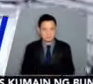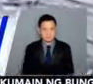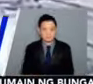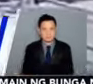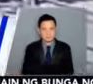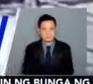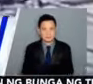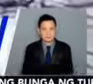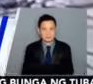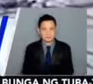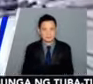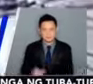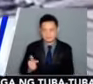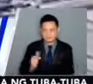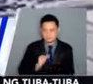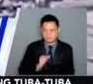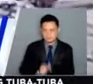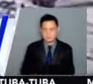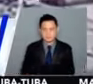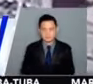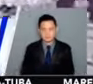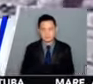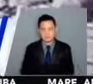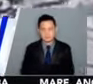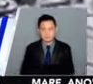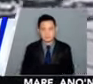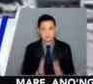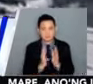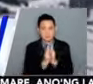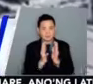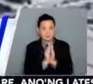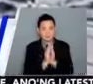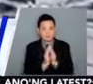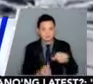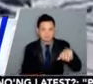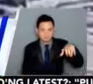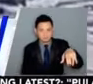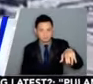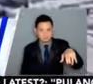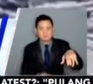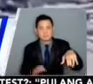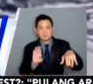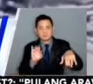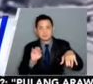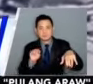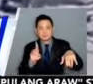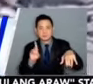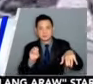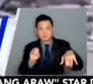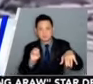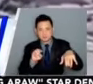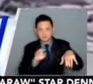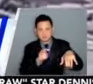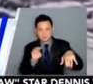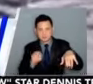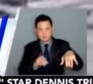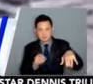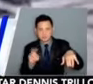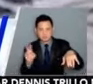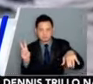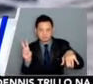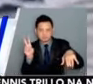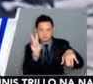Aakalain mong mga customer sa isang karinderya sa Binondo, Maynila ang dalawang lalaking ito. Pero na-hold up na pala